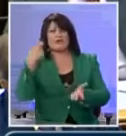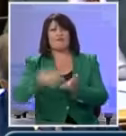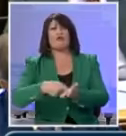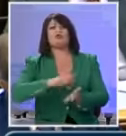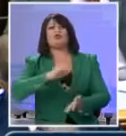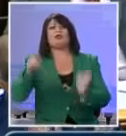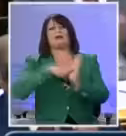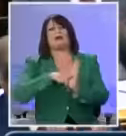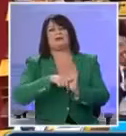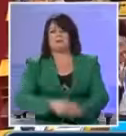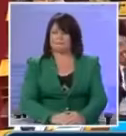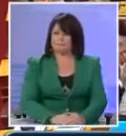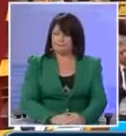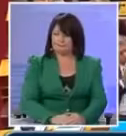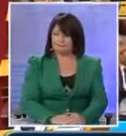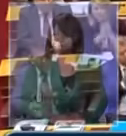στα